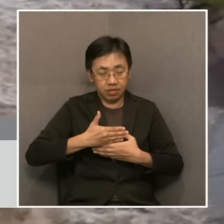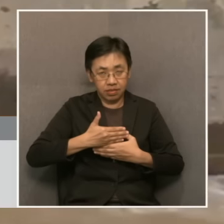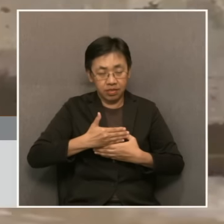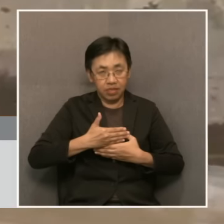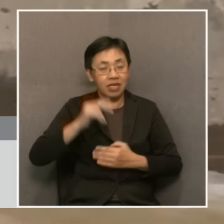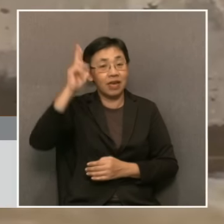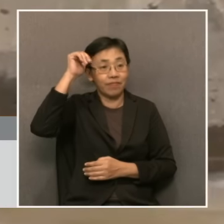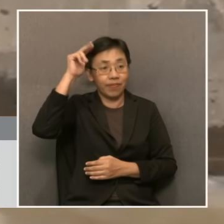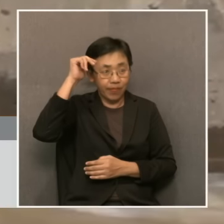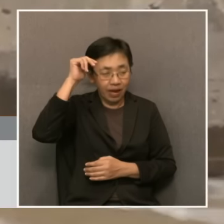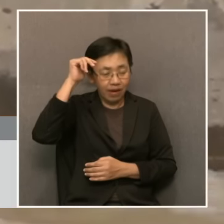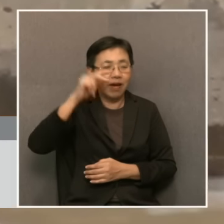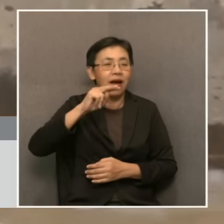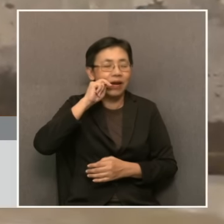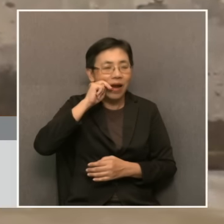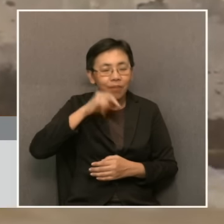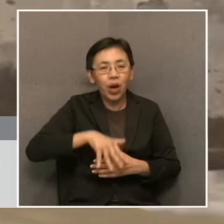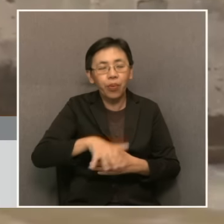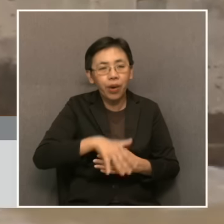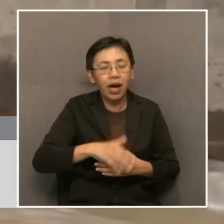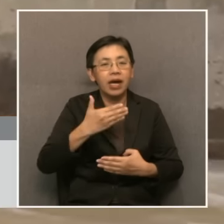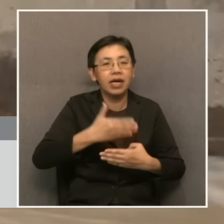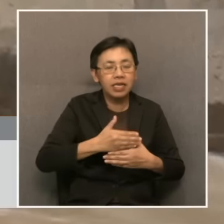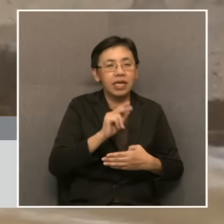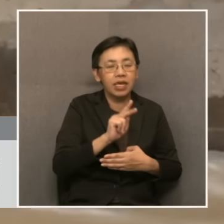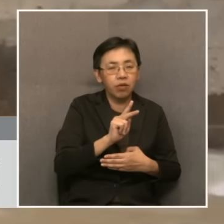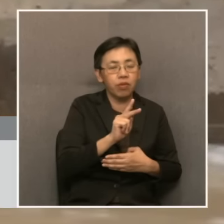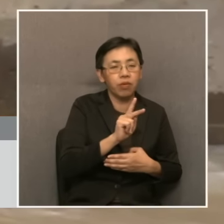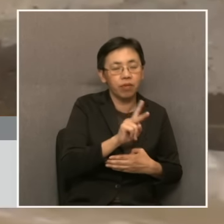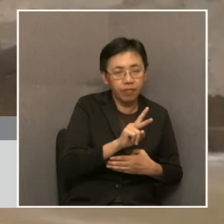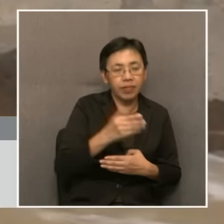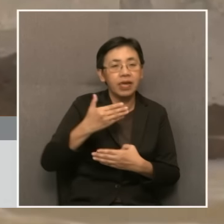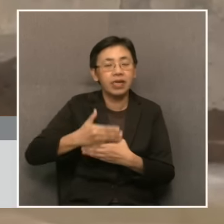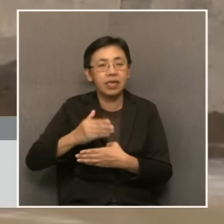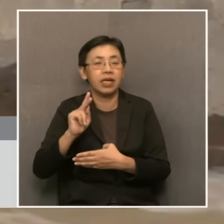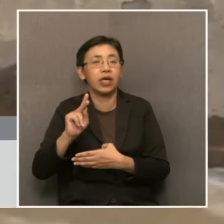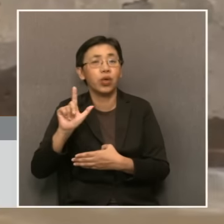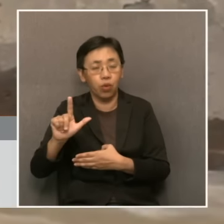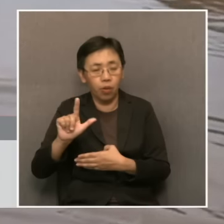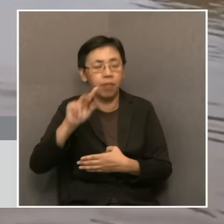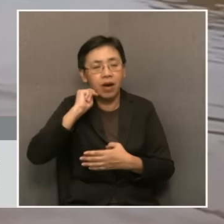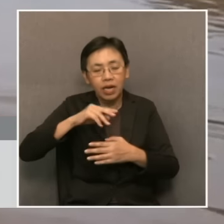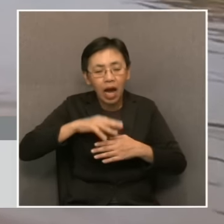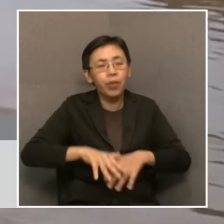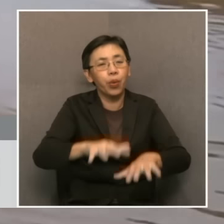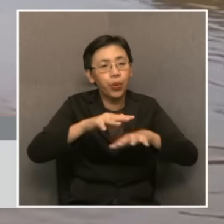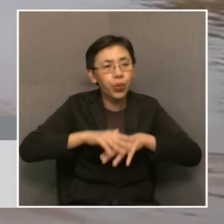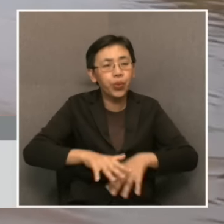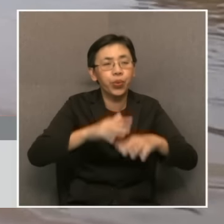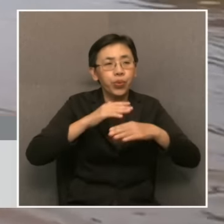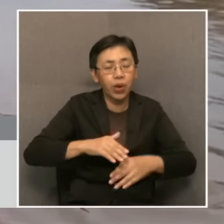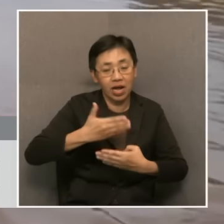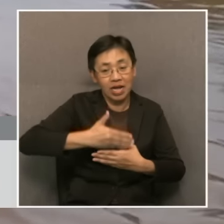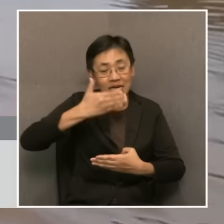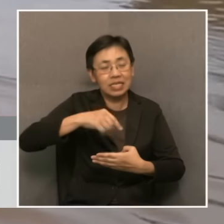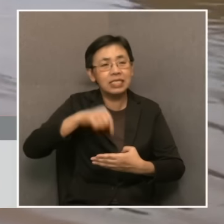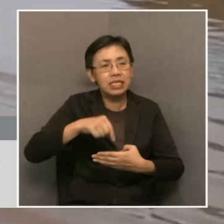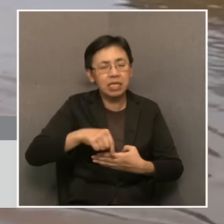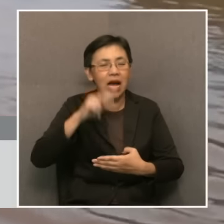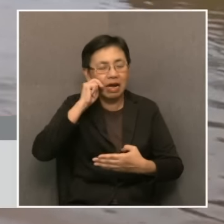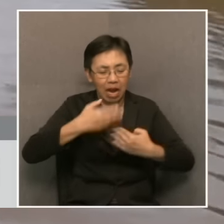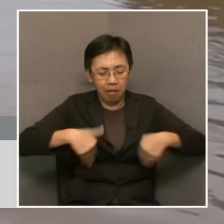วัดลำปางค่ะทั้งเขื่อนกิ่วคอหมาและเขื่อนกิ่วลมที่กำลังเร่งระบายน้ำออกจากปริมาณน้ำที่ใกล้จะเต็ม